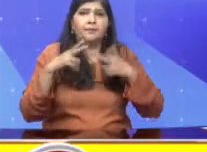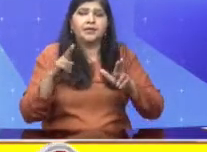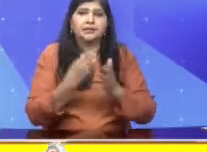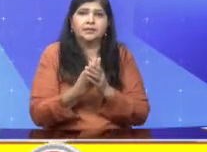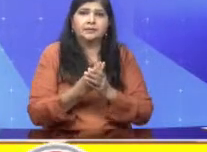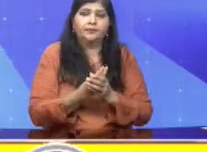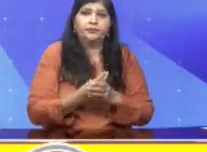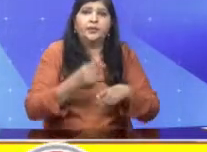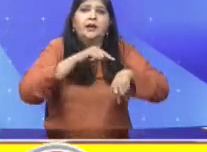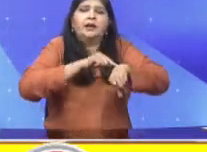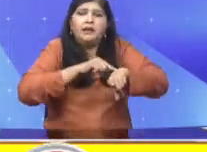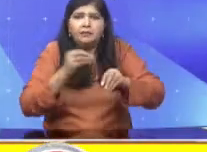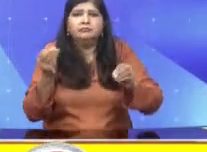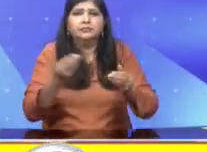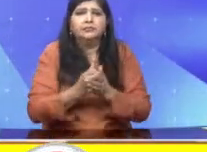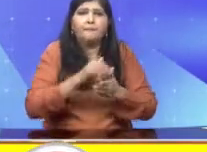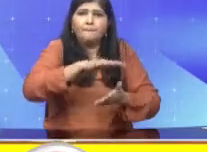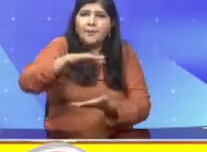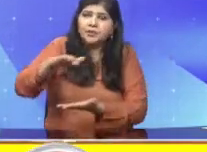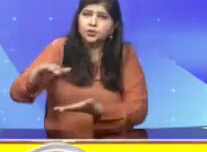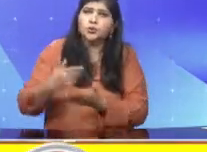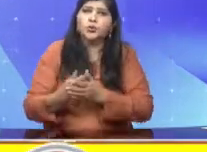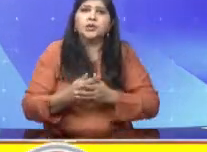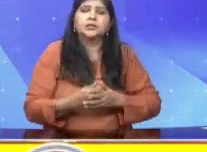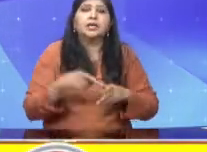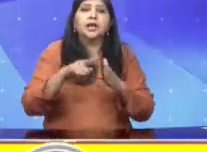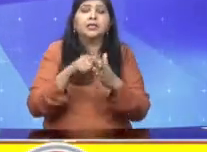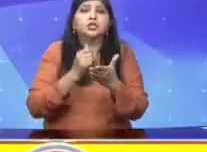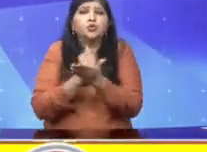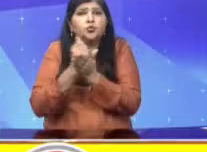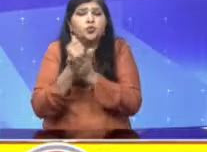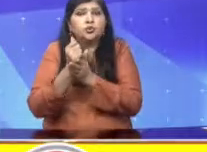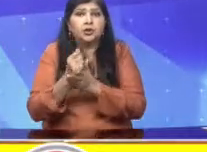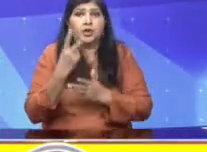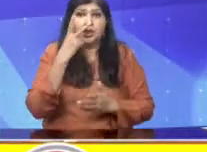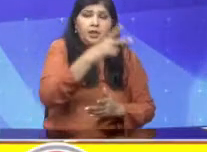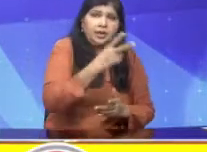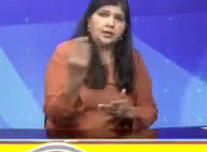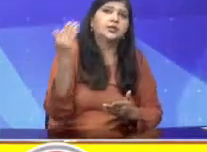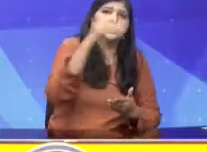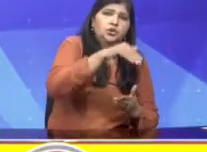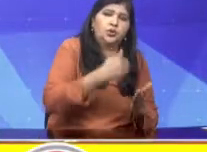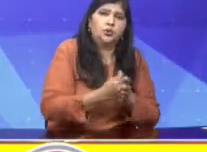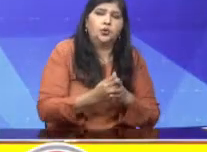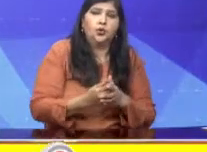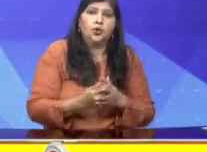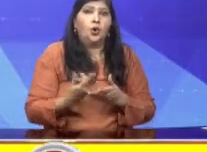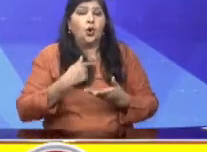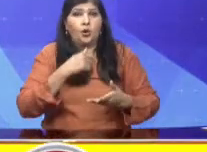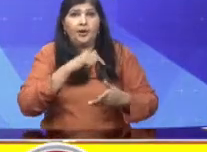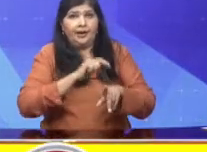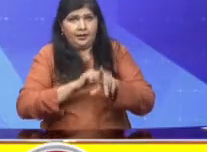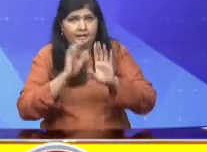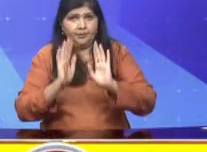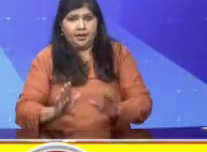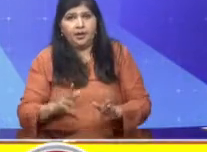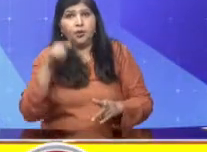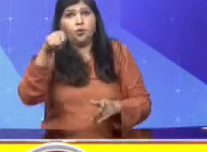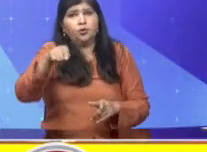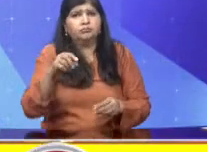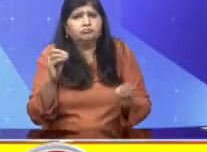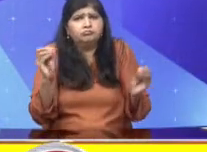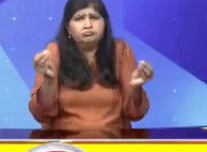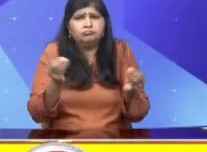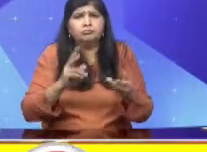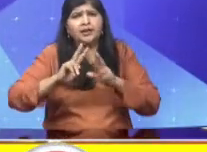कभी समय निकाल कर बच्चों के साथ ऐसे प्रयासों को देखने भी जाईए। और आउसर मिल जाए तो खुद भी ऐसा